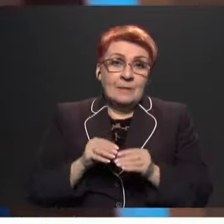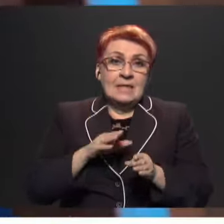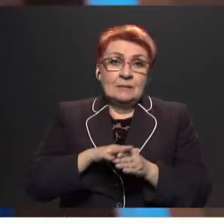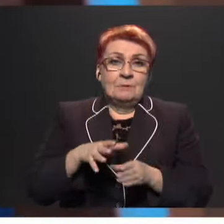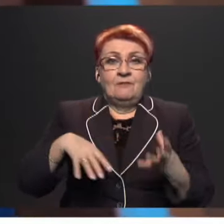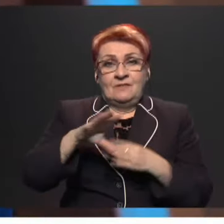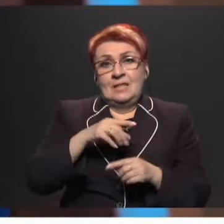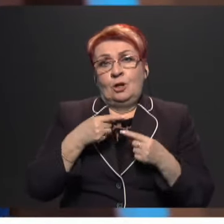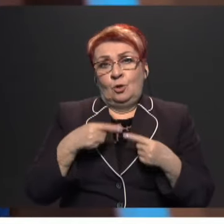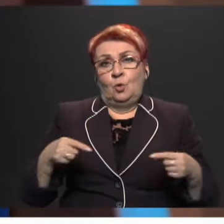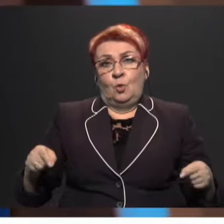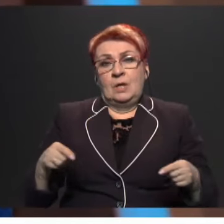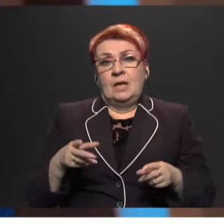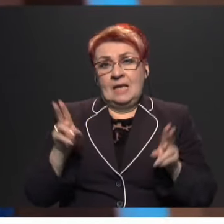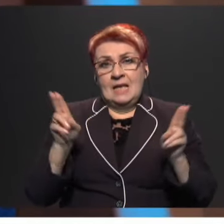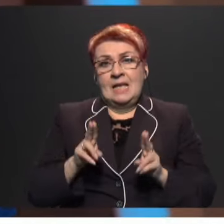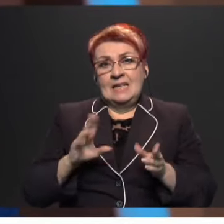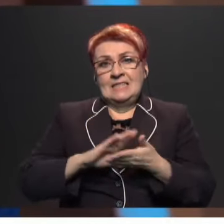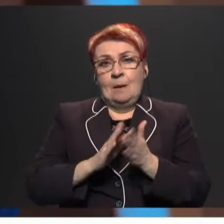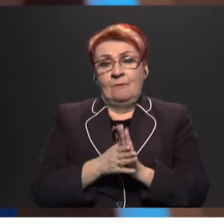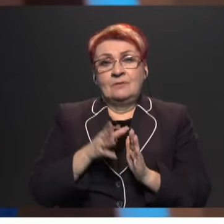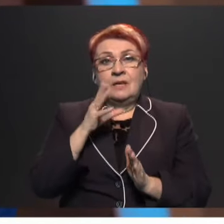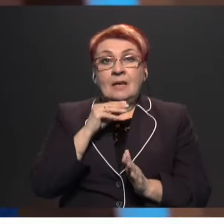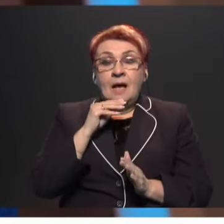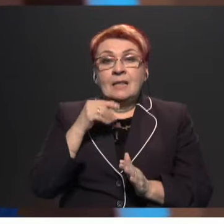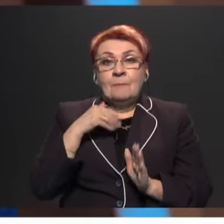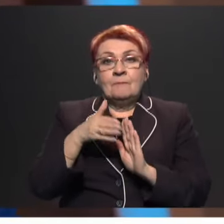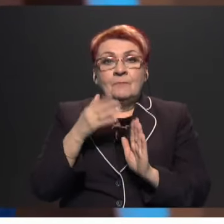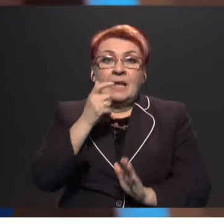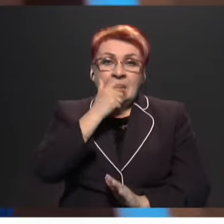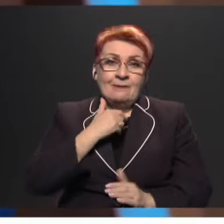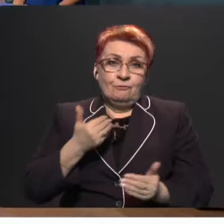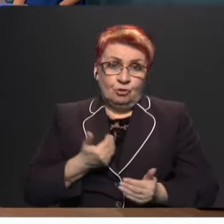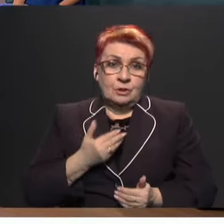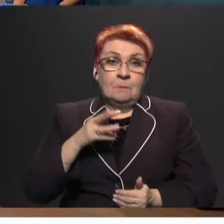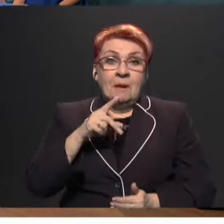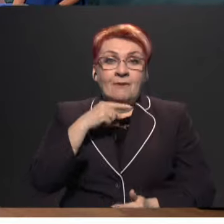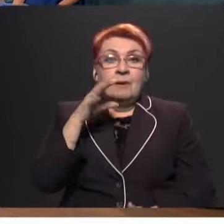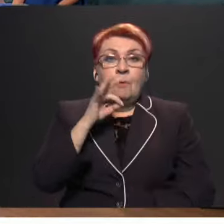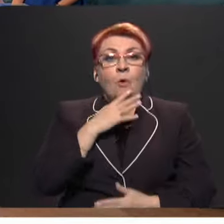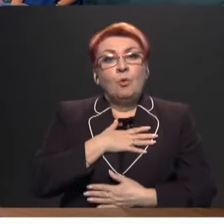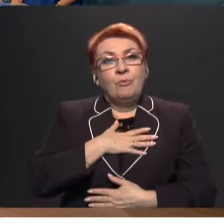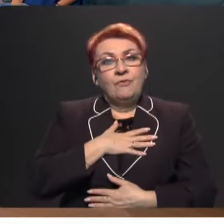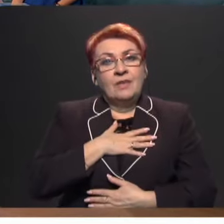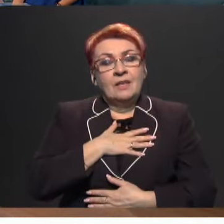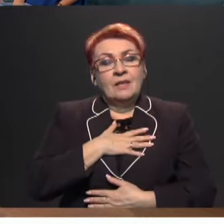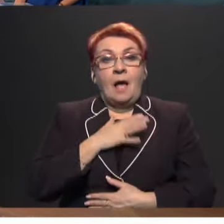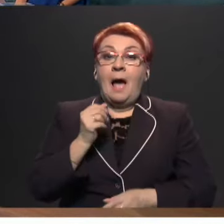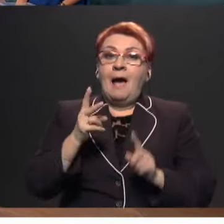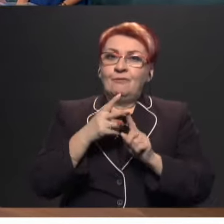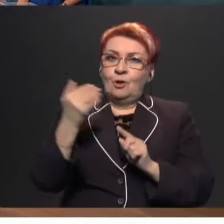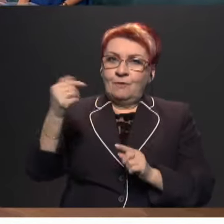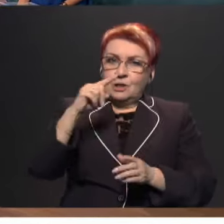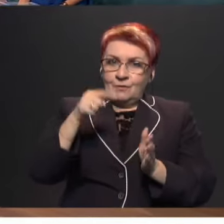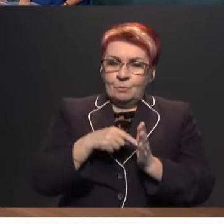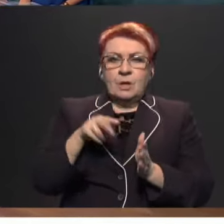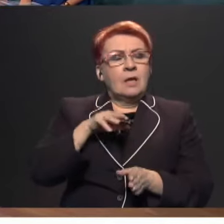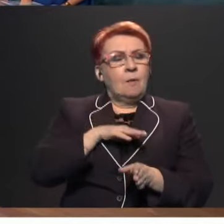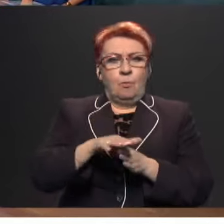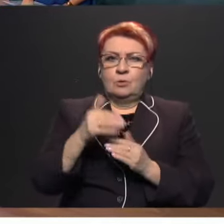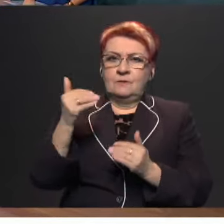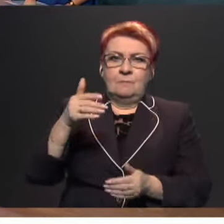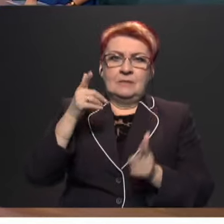всех других заповедей. Собственно, каждый раз, когда мы призываем к нравственной жизни, мы говорим о любви. А что касается второго, я полностью